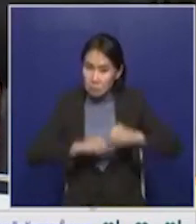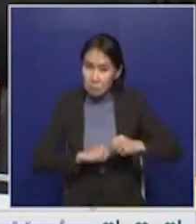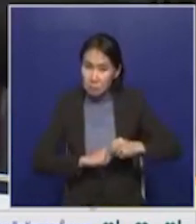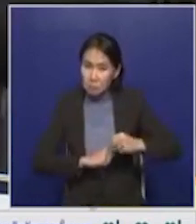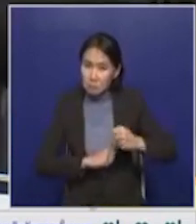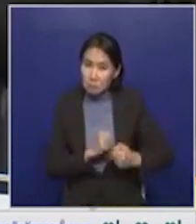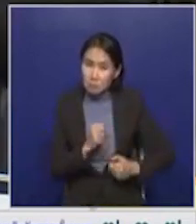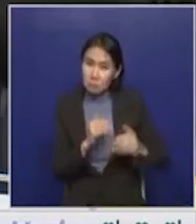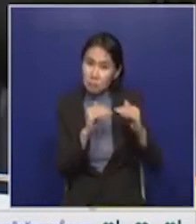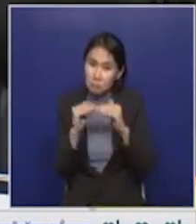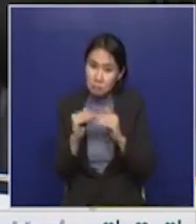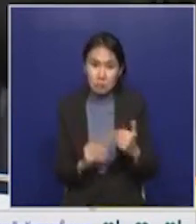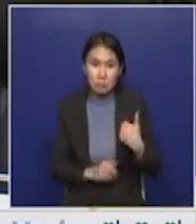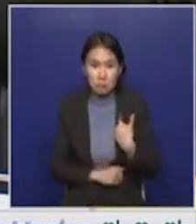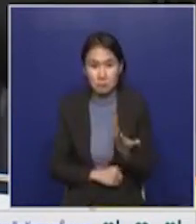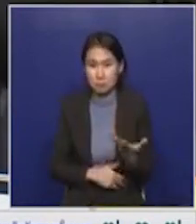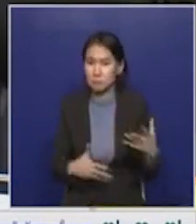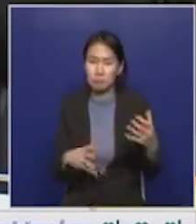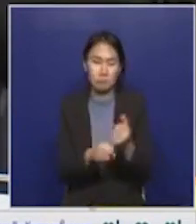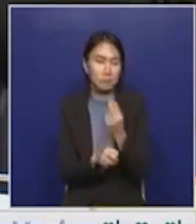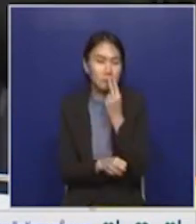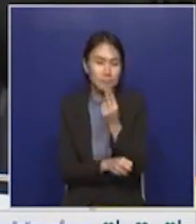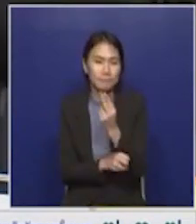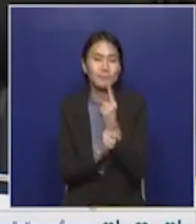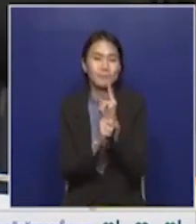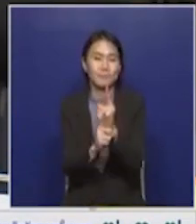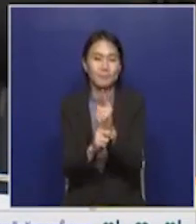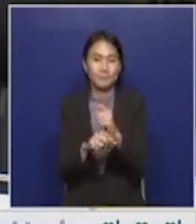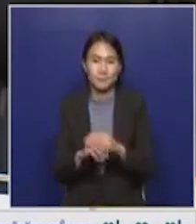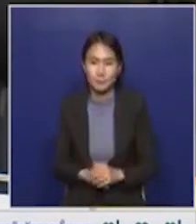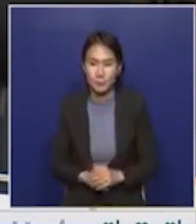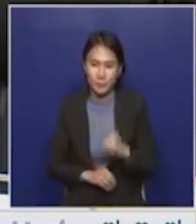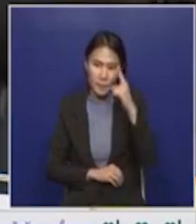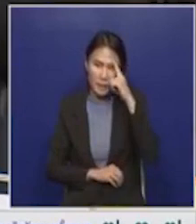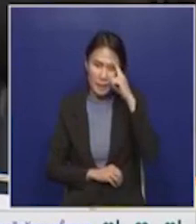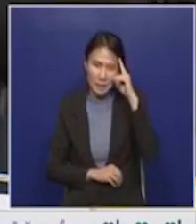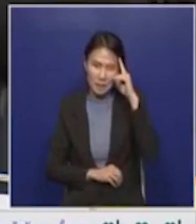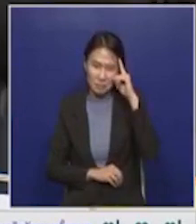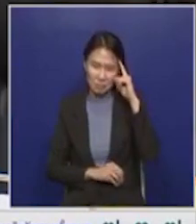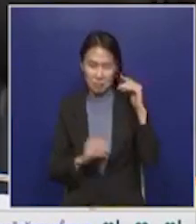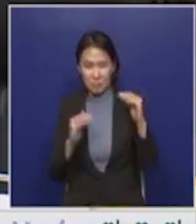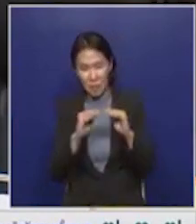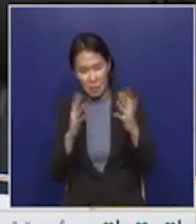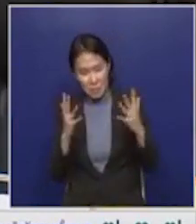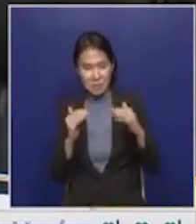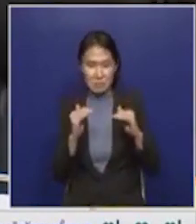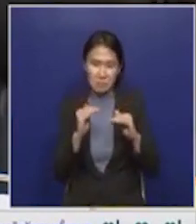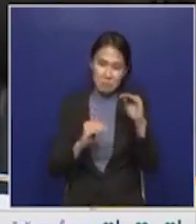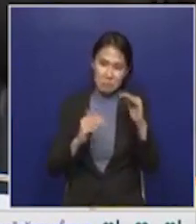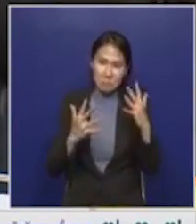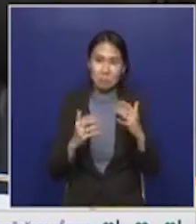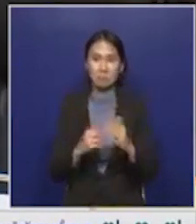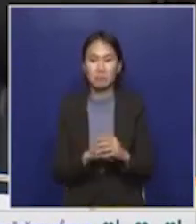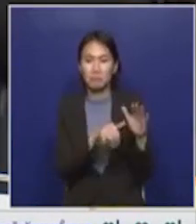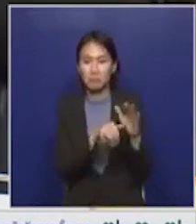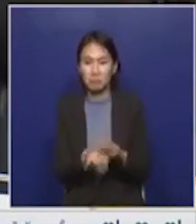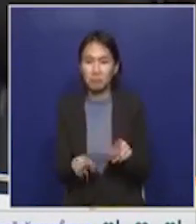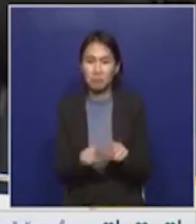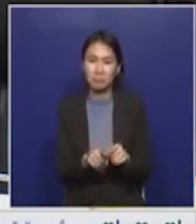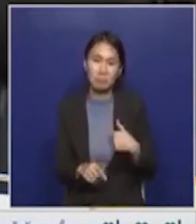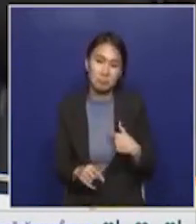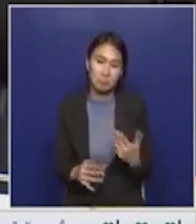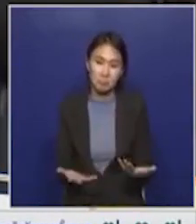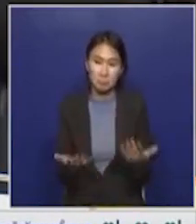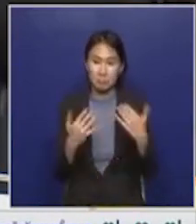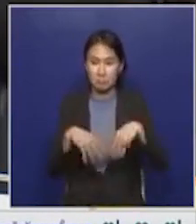ฝ่ายตรงข้ามได้หรือไม่ผลปรากฏมาชัดเจนแทบจะไม่มีเลยครับที่ให้ความเป็นธรรมกับฝ่ายตรงคำนี่คือ